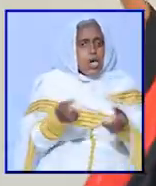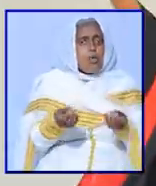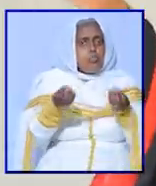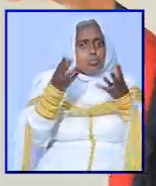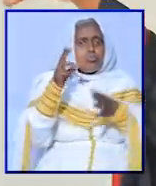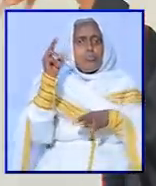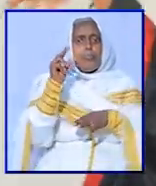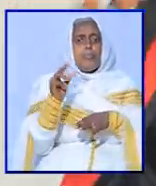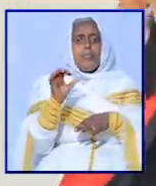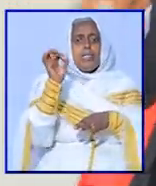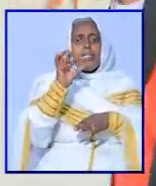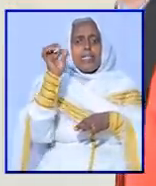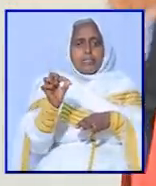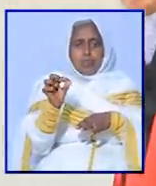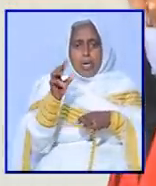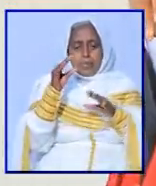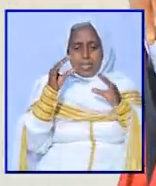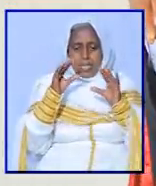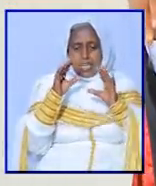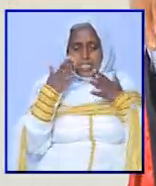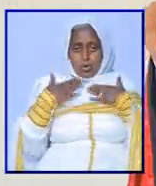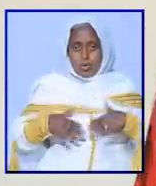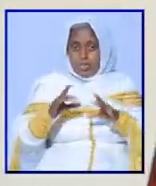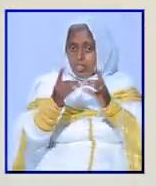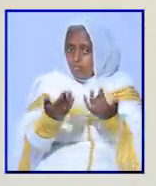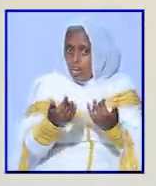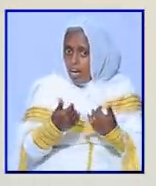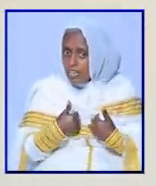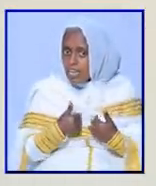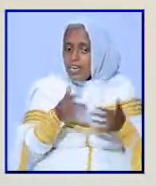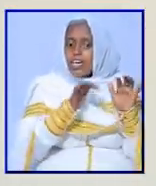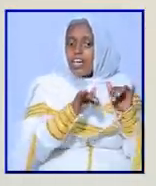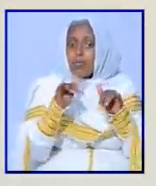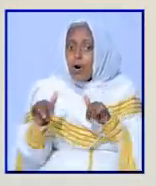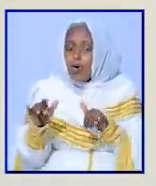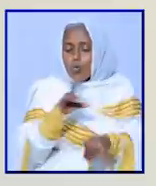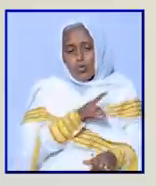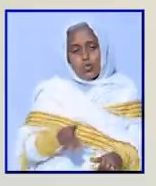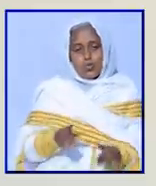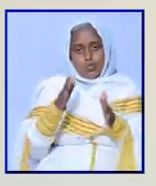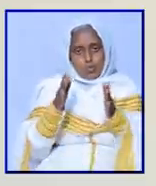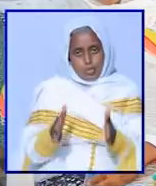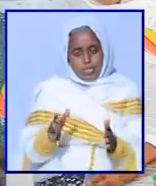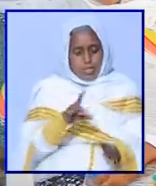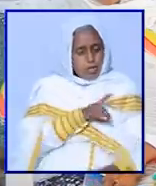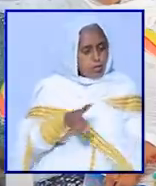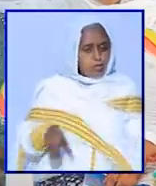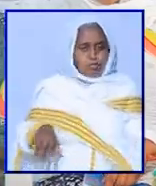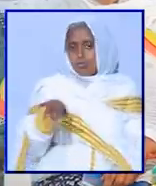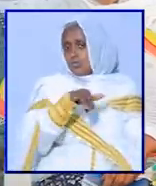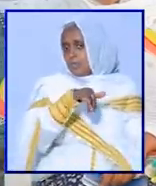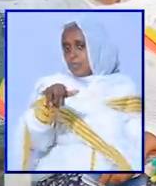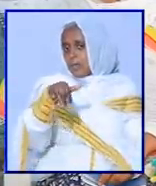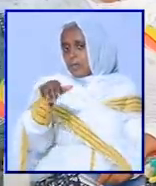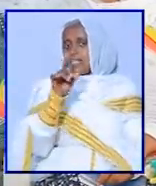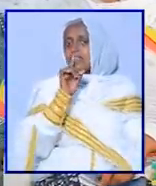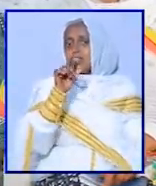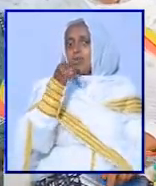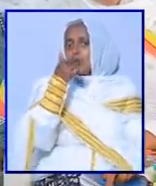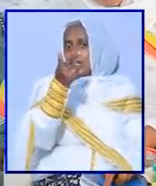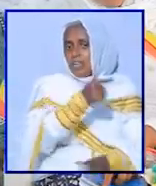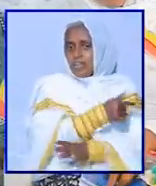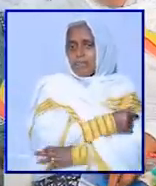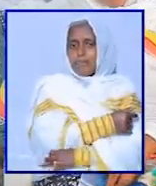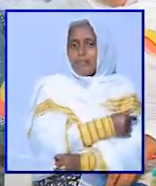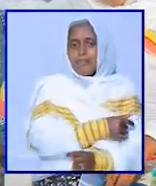ብልት አለን ብዙ የሰውነት ክፍል አለን ይላል ከማሁ ክርስቶስን ክርስቶስም እንዲሁ ነው ይላል